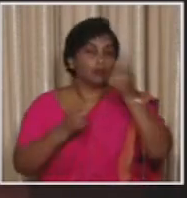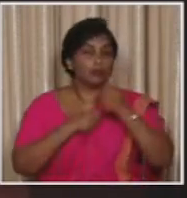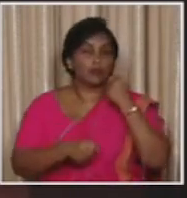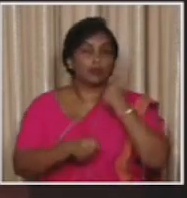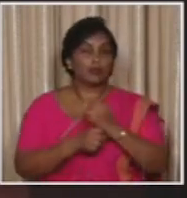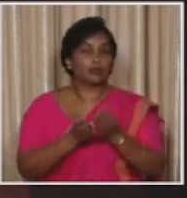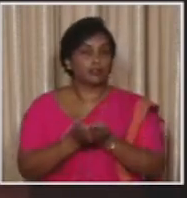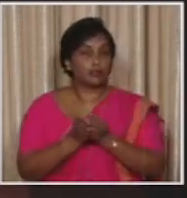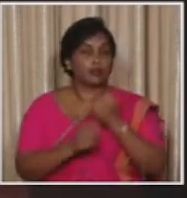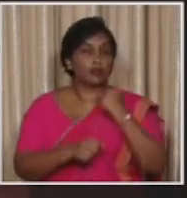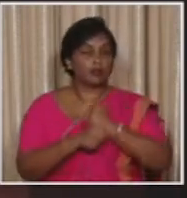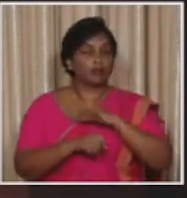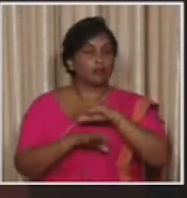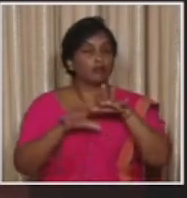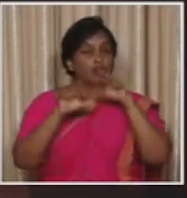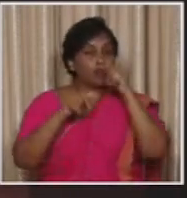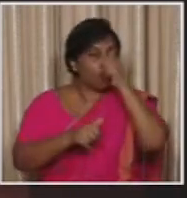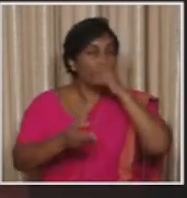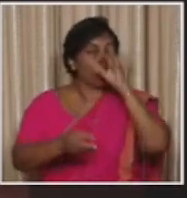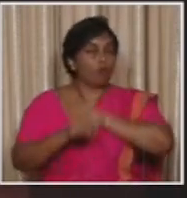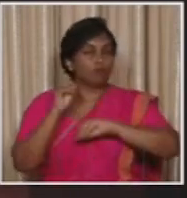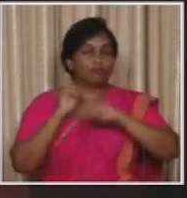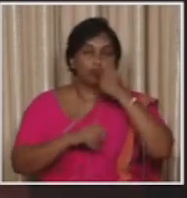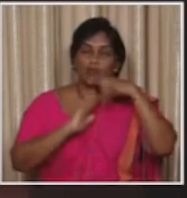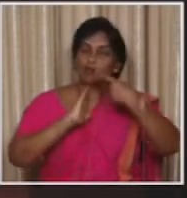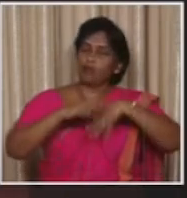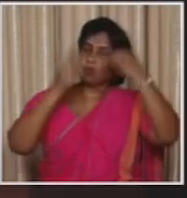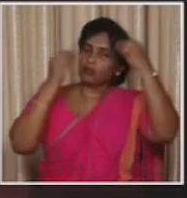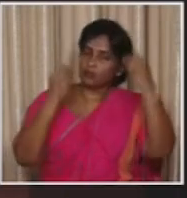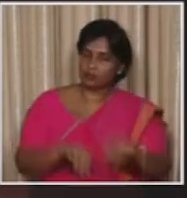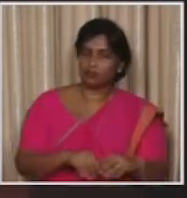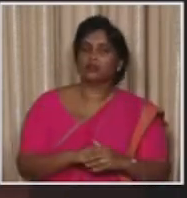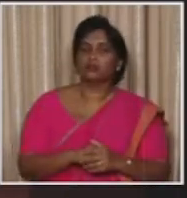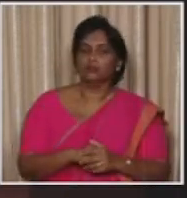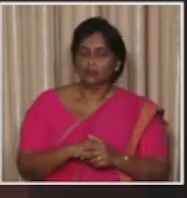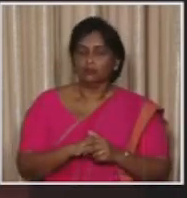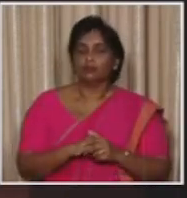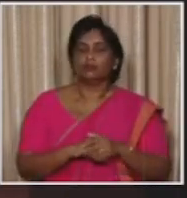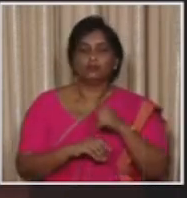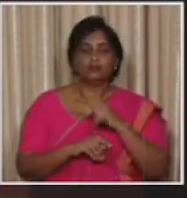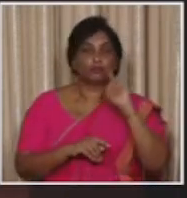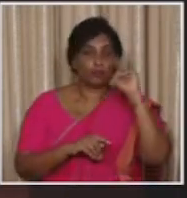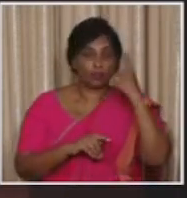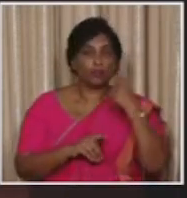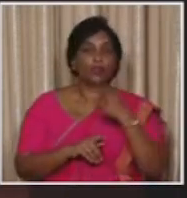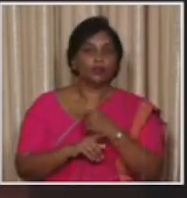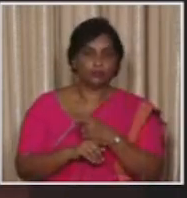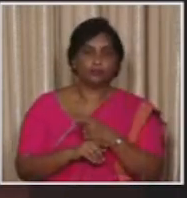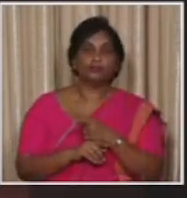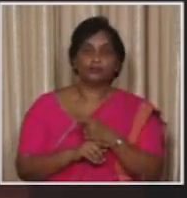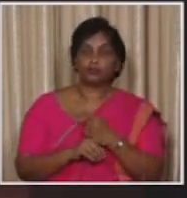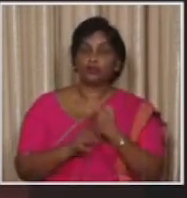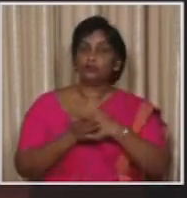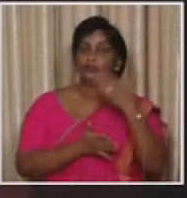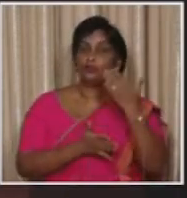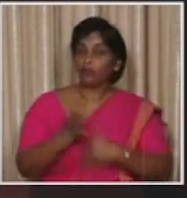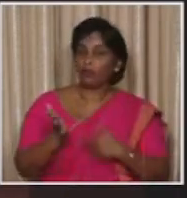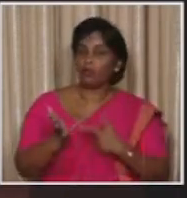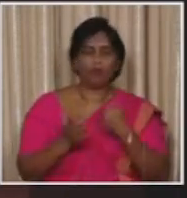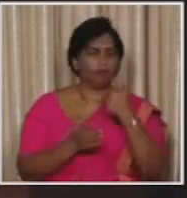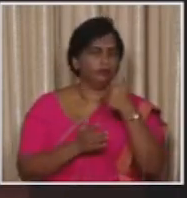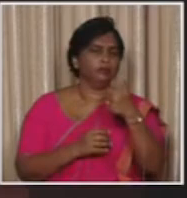සම්පත්, රාජ්‍ය දේපල ඔක්කොම හොරා කාලා රට මංකොල්ලක් වෙලා මේක පළවෙනි ඩයග්නොස්ටික් රිපෝර්ට් එක වෙන එක හරිනේ.